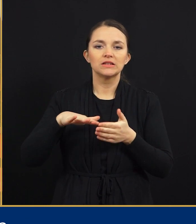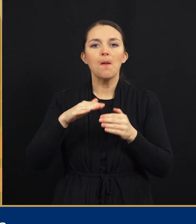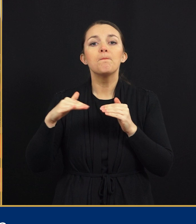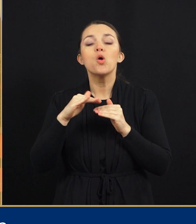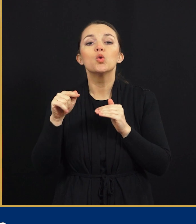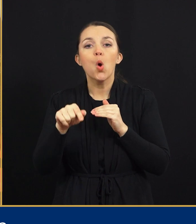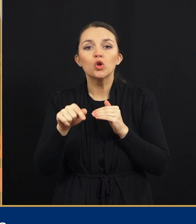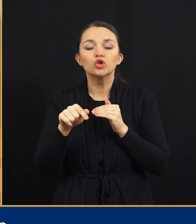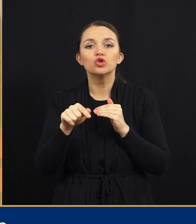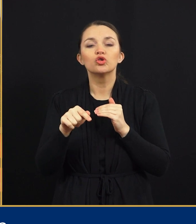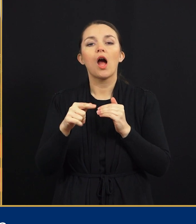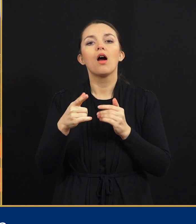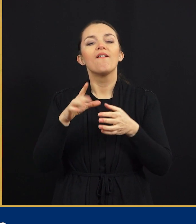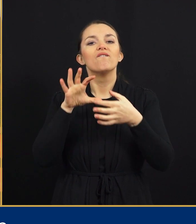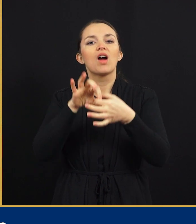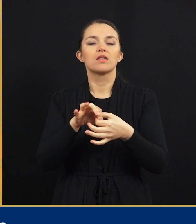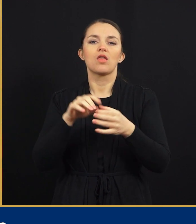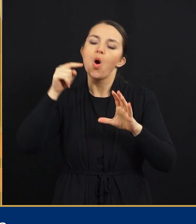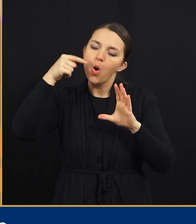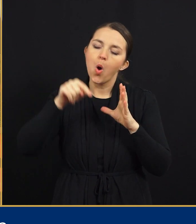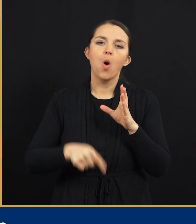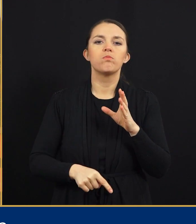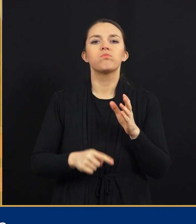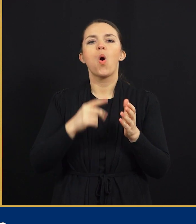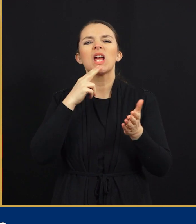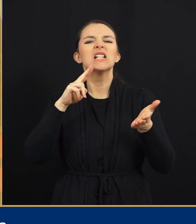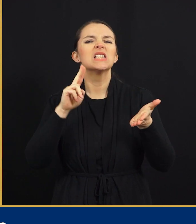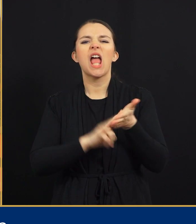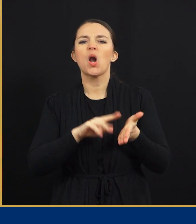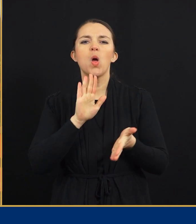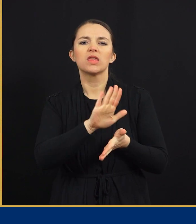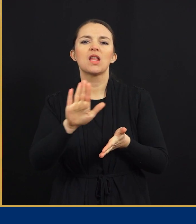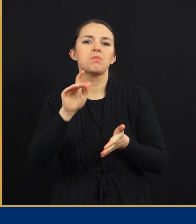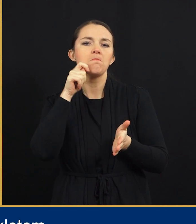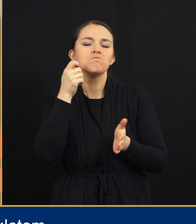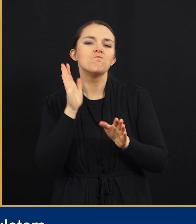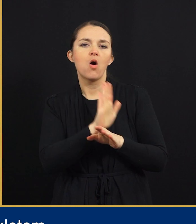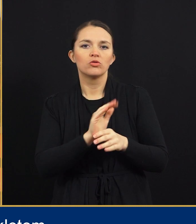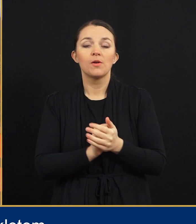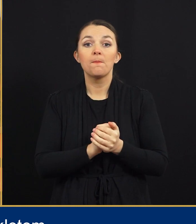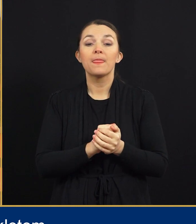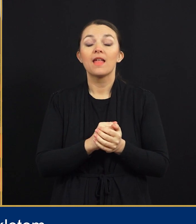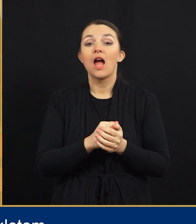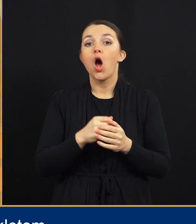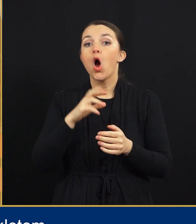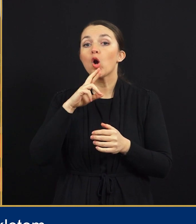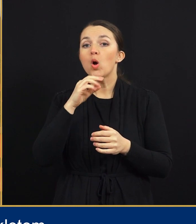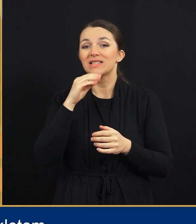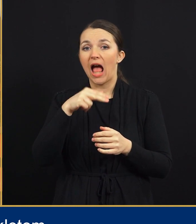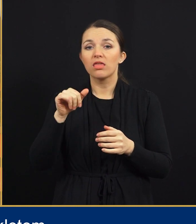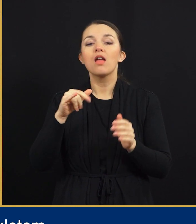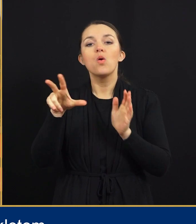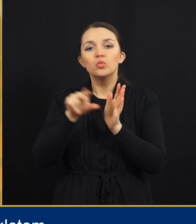na katerega so vezani globoki stereotipi. Rozana je vzor